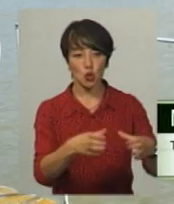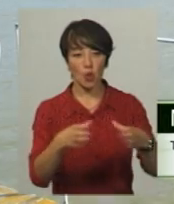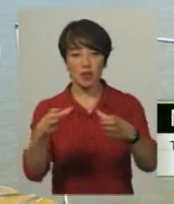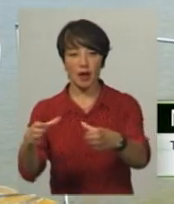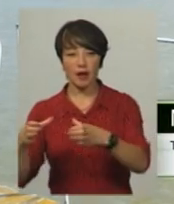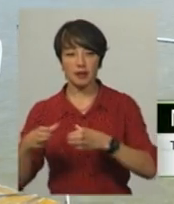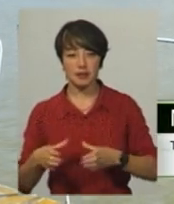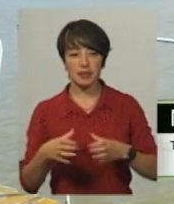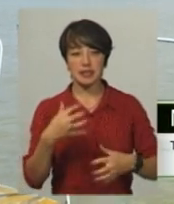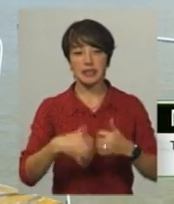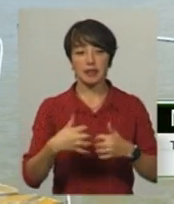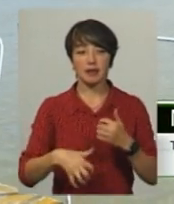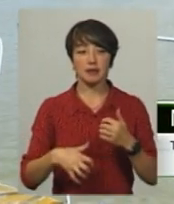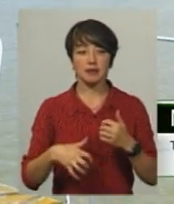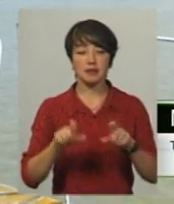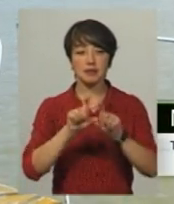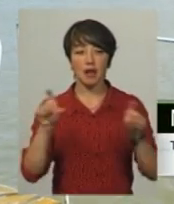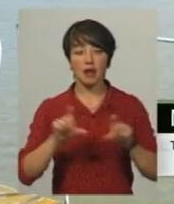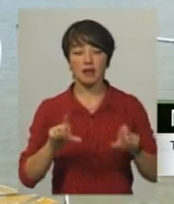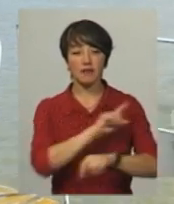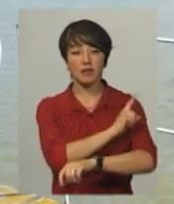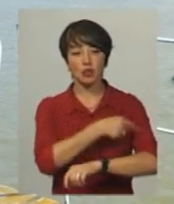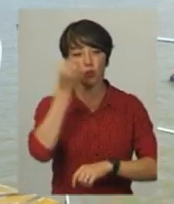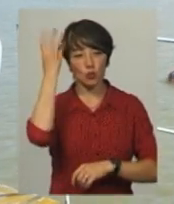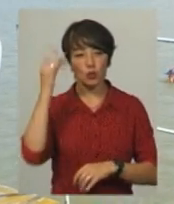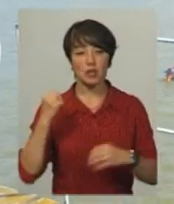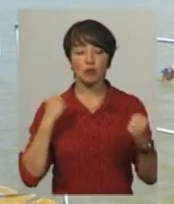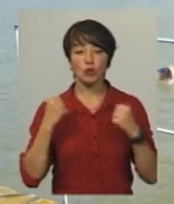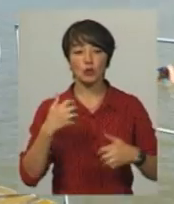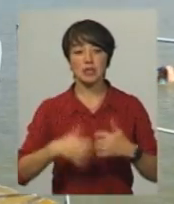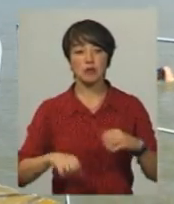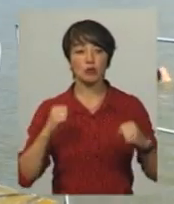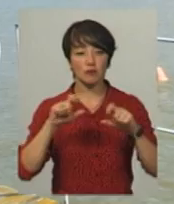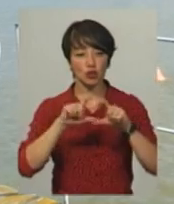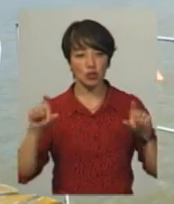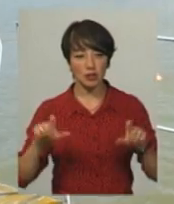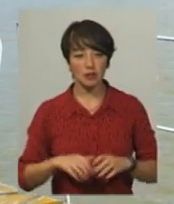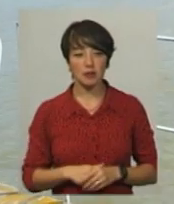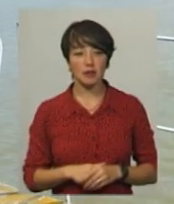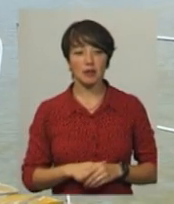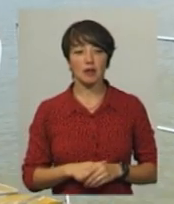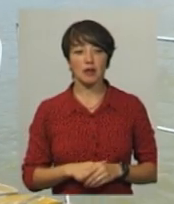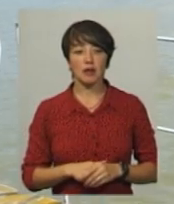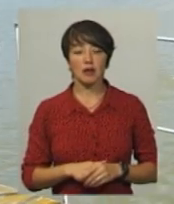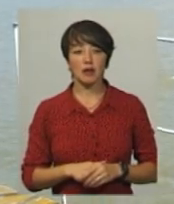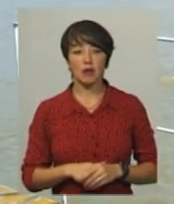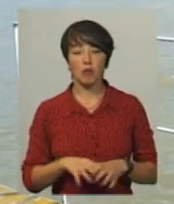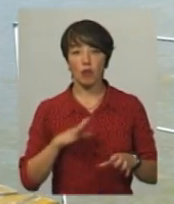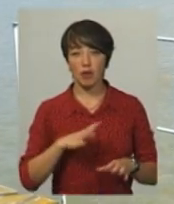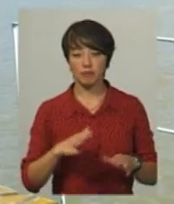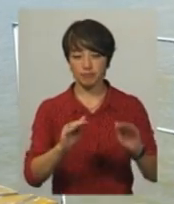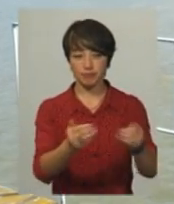серед закладів фізичної культури та спорту, серед ДЮ США та ЗДЮШОР, які проходили по зонам: